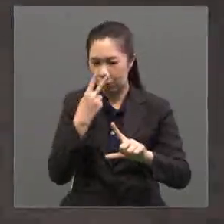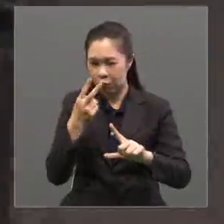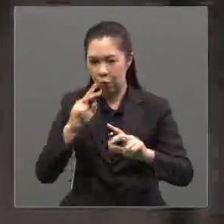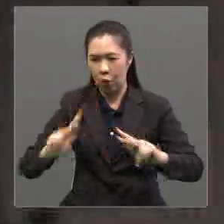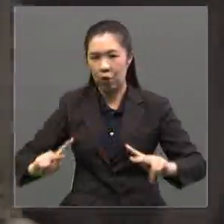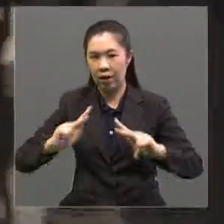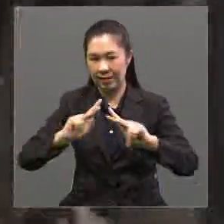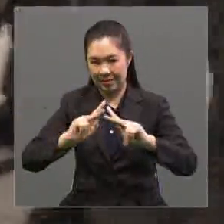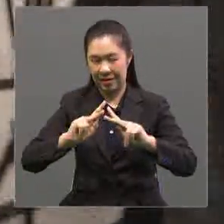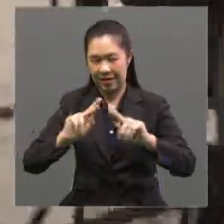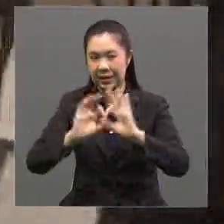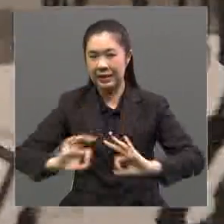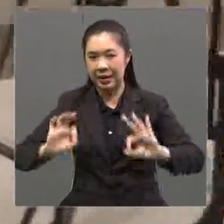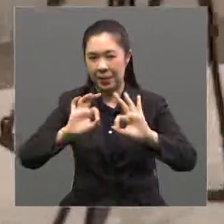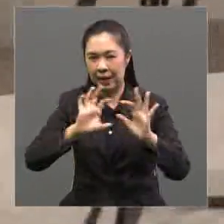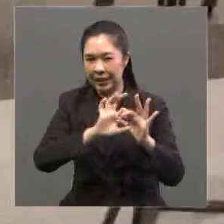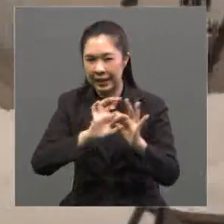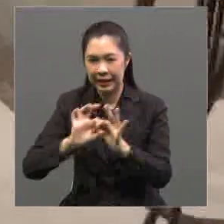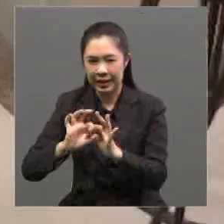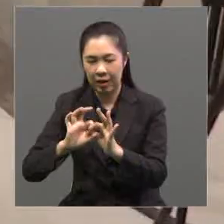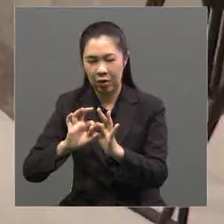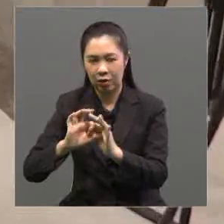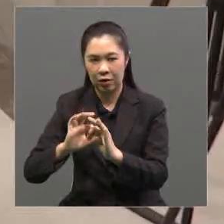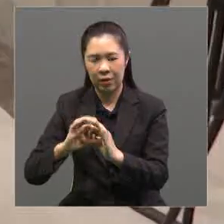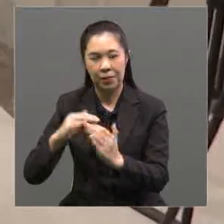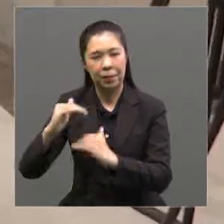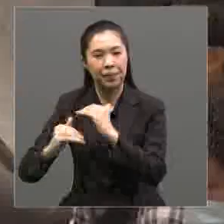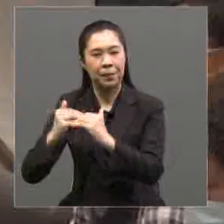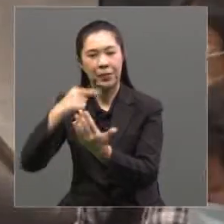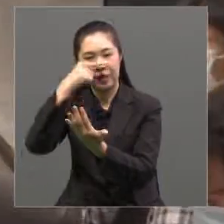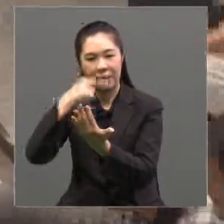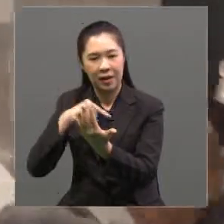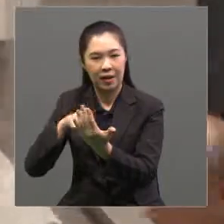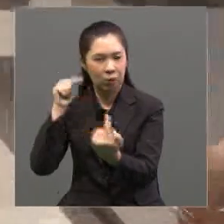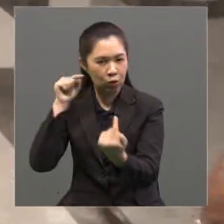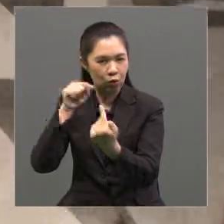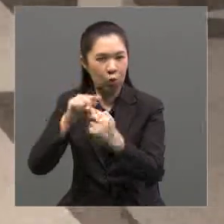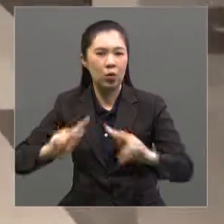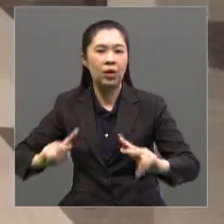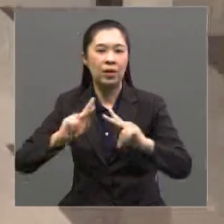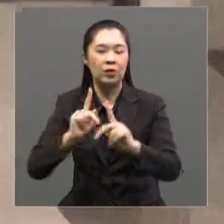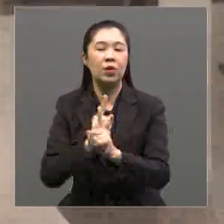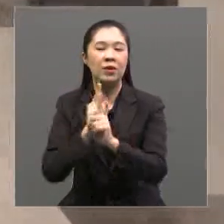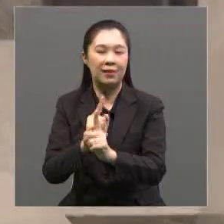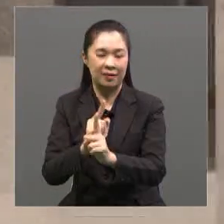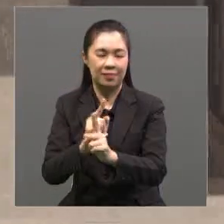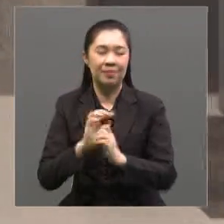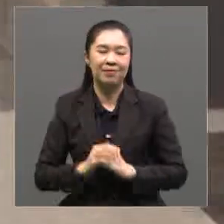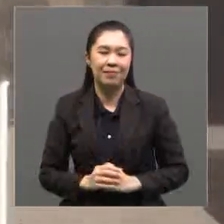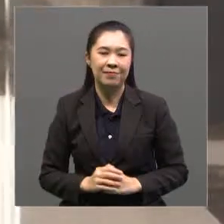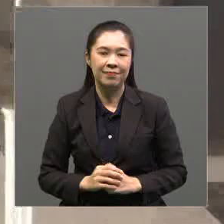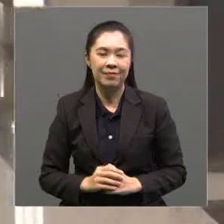มกระทรวงสำคัญที่ยึดโยงกับการบริหารประเทศรวมถึงกระทรวงที่ตรงตามแนวทางที่ได้หาเสียงไว้